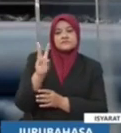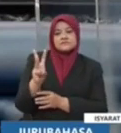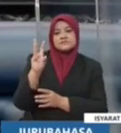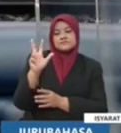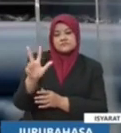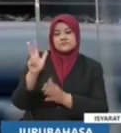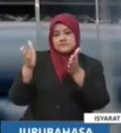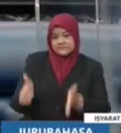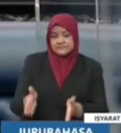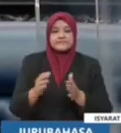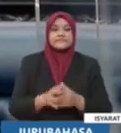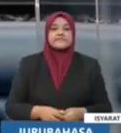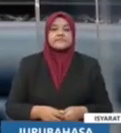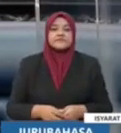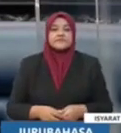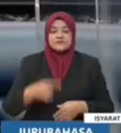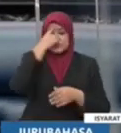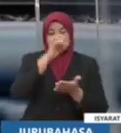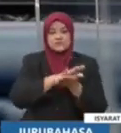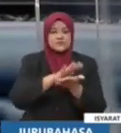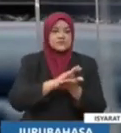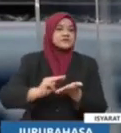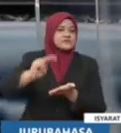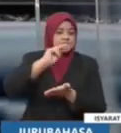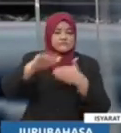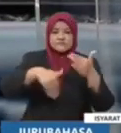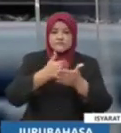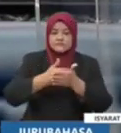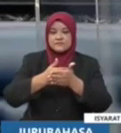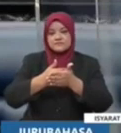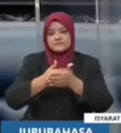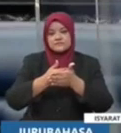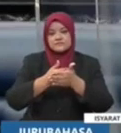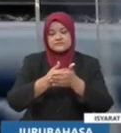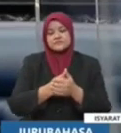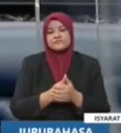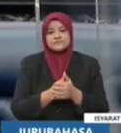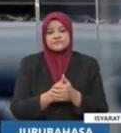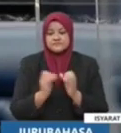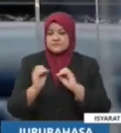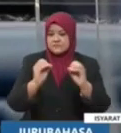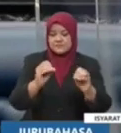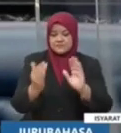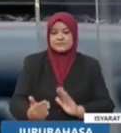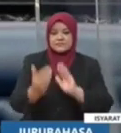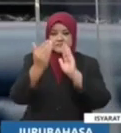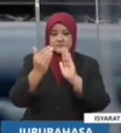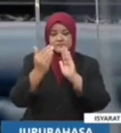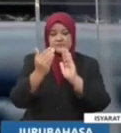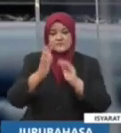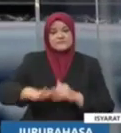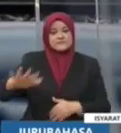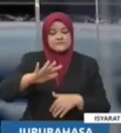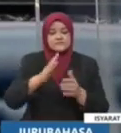9563 orang bagi Sekolah Menengah Pulau keseluruhan seramai bagi selamanya Pulau pengoperasian secara bersemuka